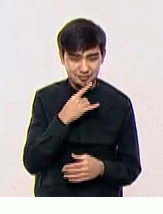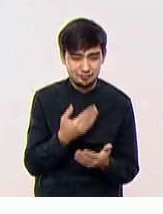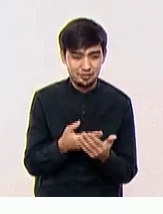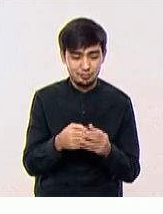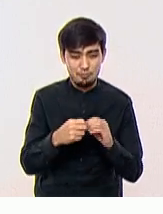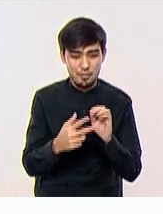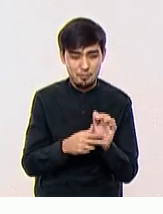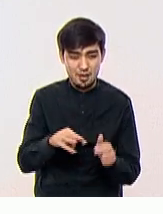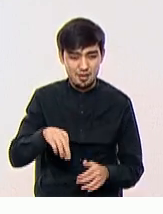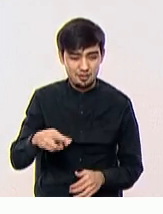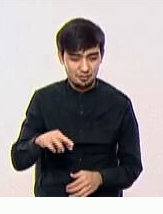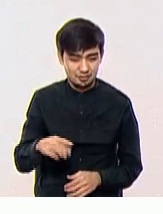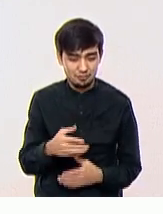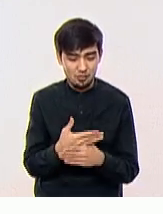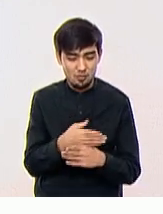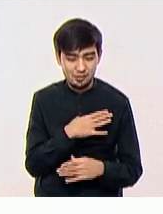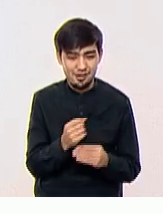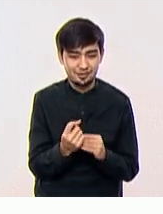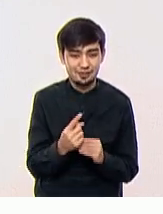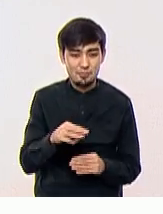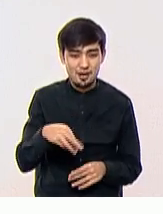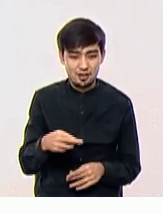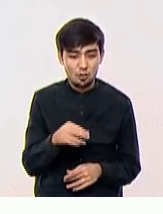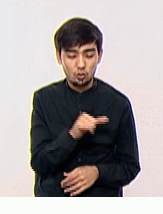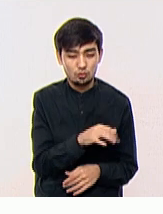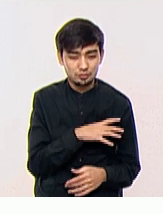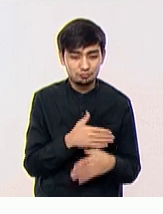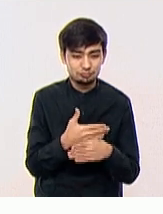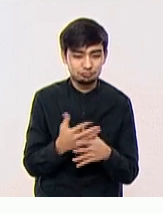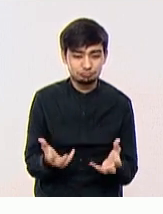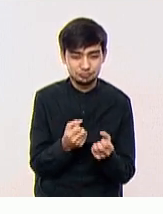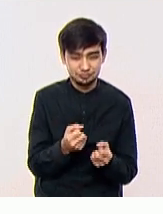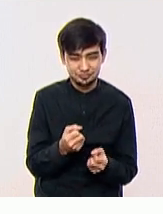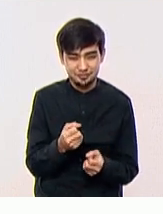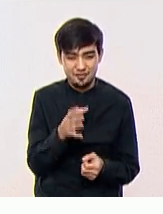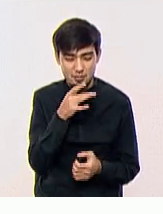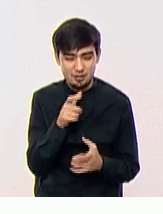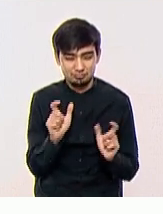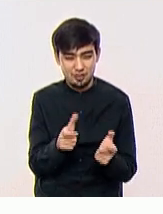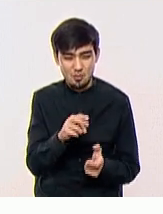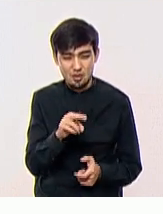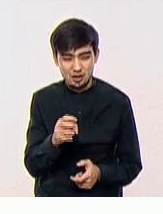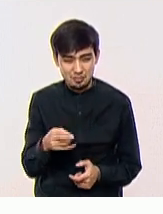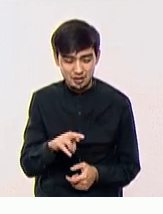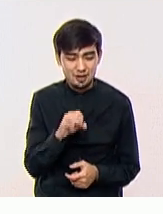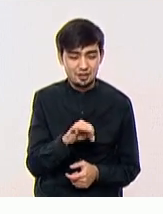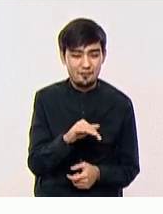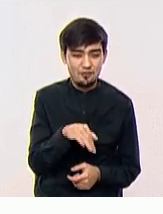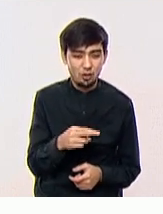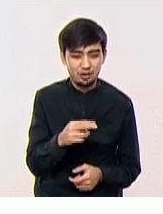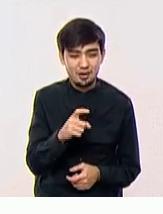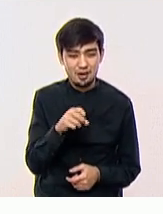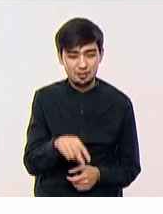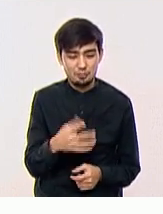более 18 миллиардов тенге. Почти 11 миллиардов из них пошли на поддержку страны в условиях пандемии. В частности, фонд «Халык» потратил более